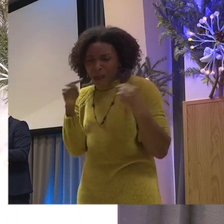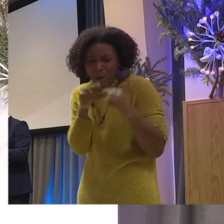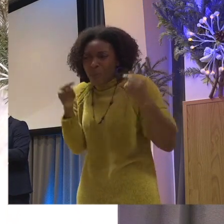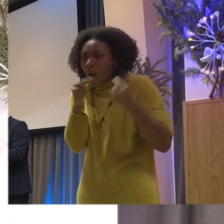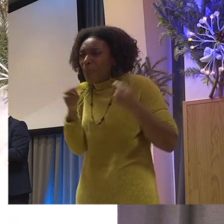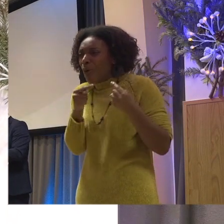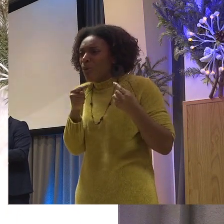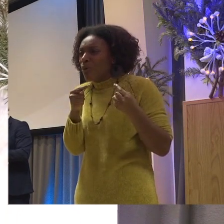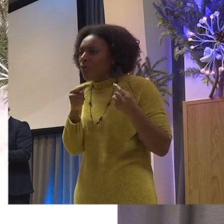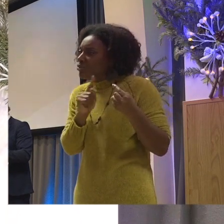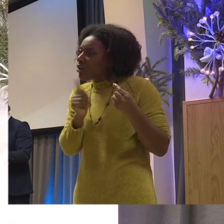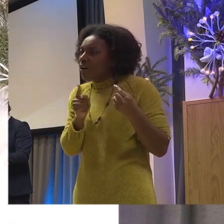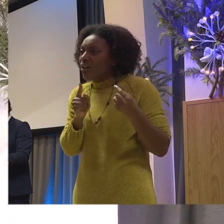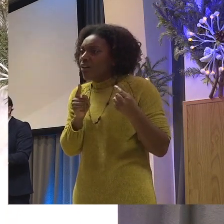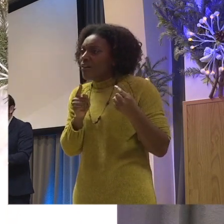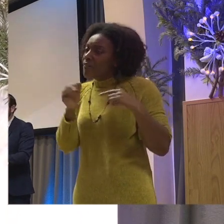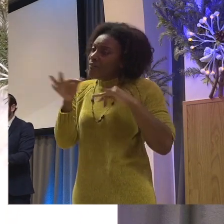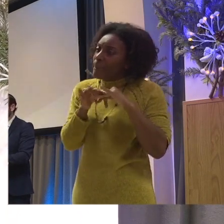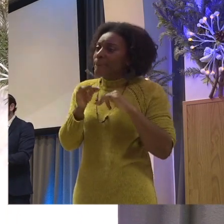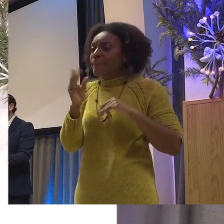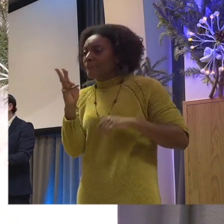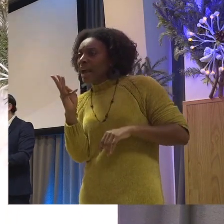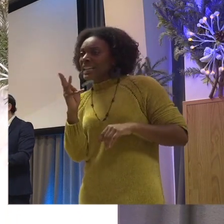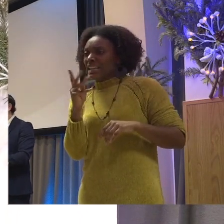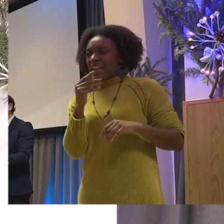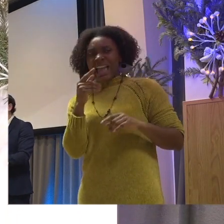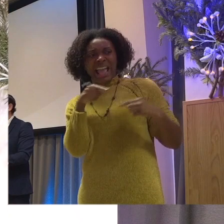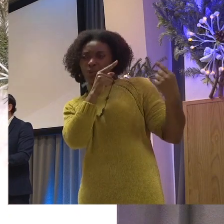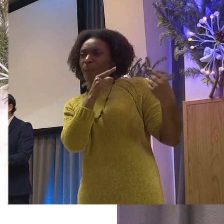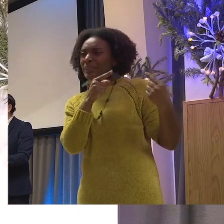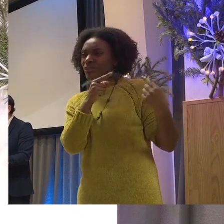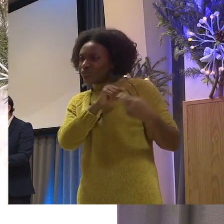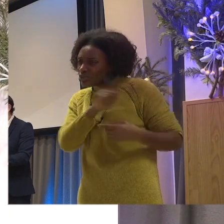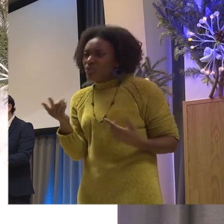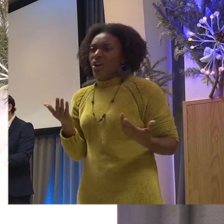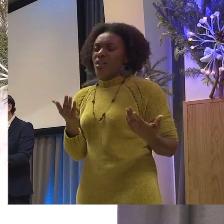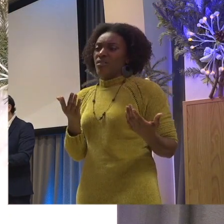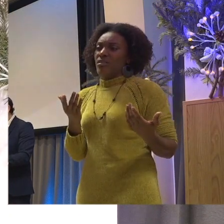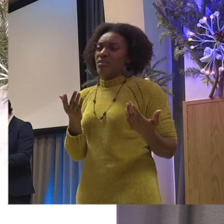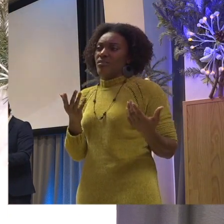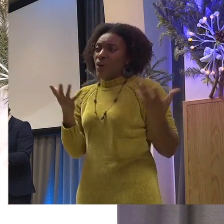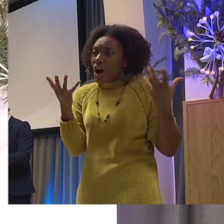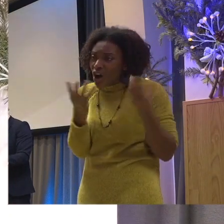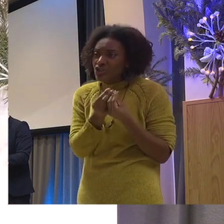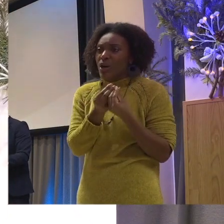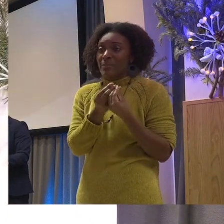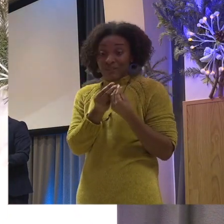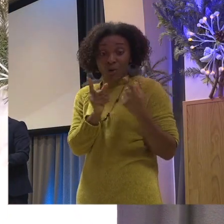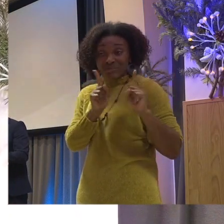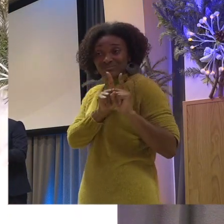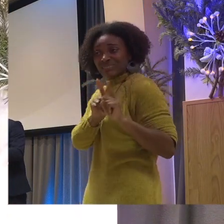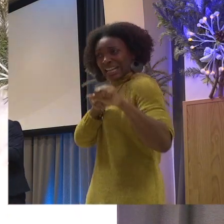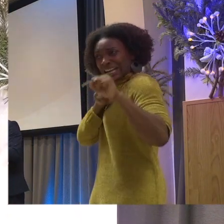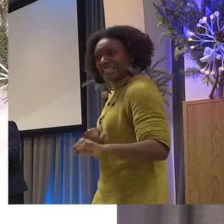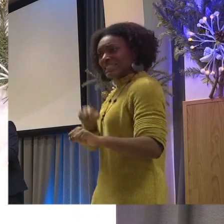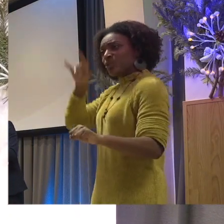Ta femme, mon frère, n'est pas ton meilleur ennemi. Ton mari, femme, n'est pas ton meilleur ennemi non plus. Vous devez résister ensemble. Et